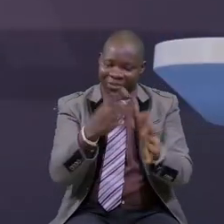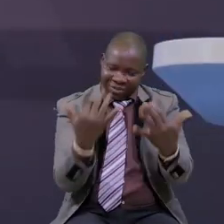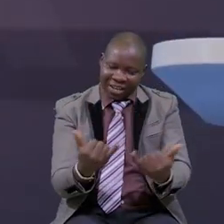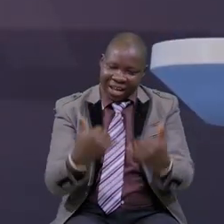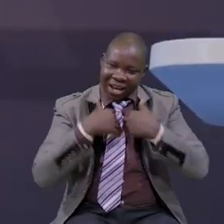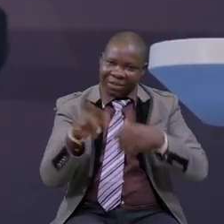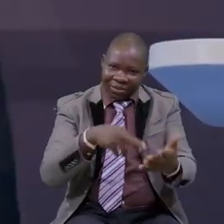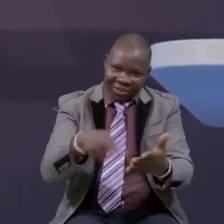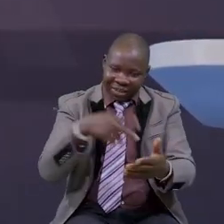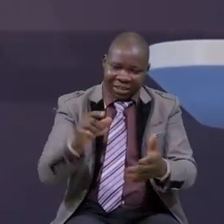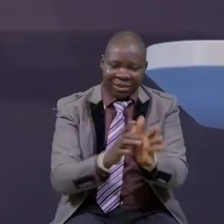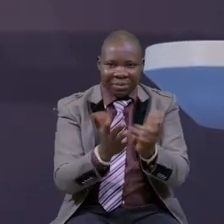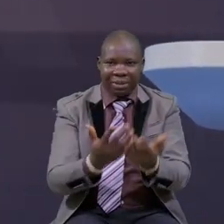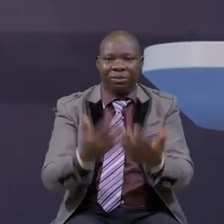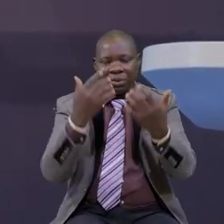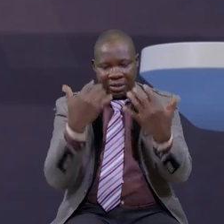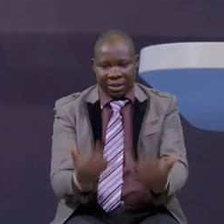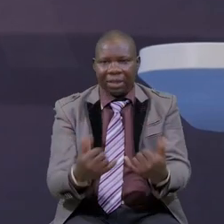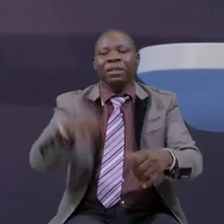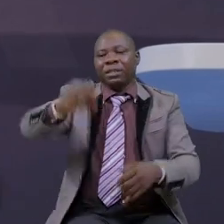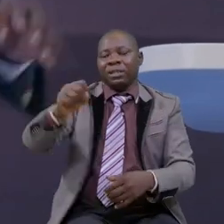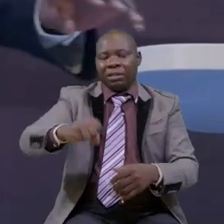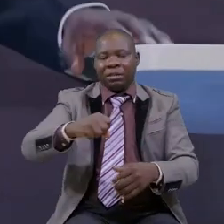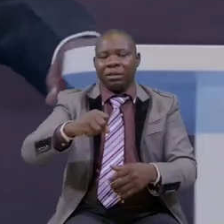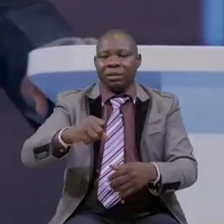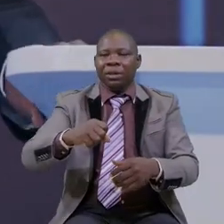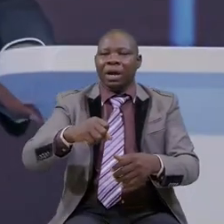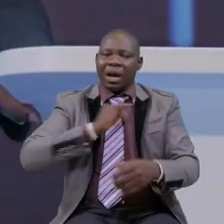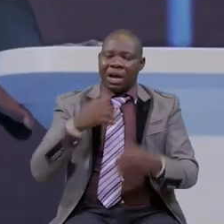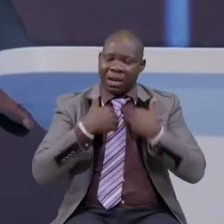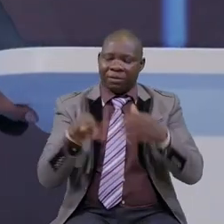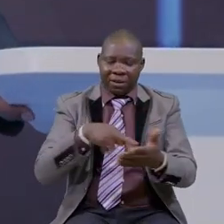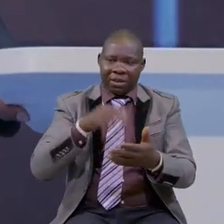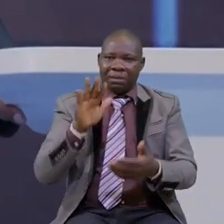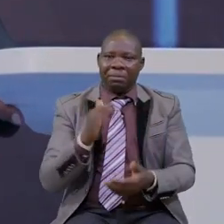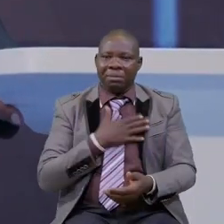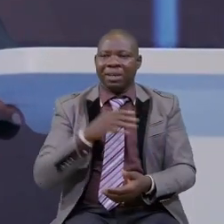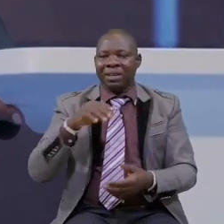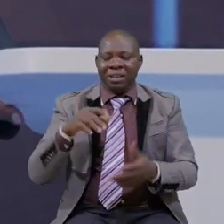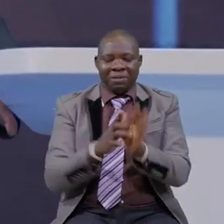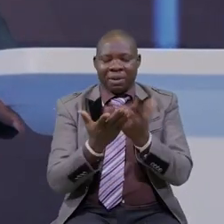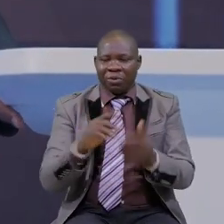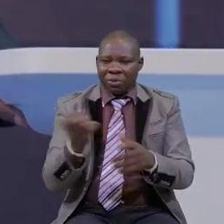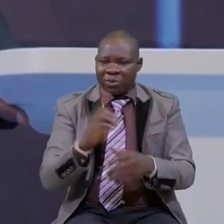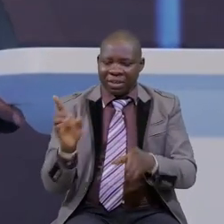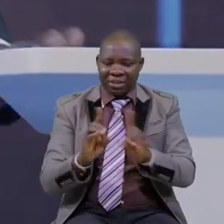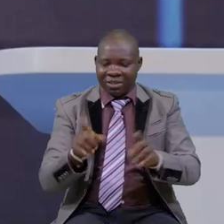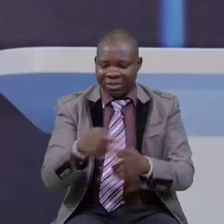Bible aujourd'hui? Oui, j'ai lu. Qu'est-ce que tu as lu? Jacques chapitre 7.